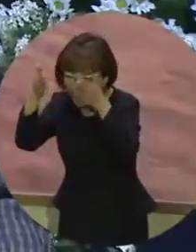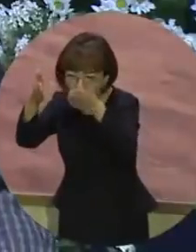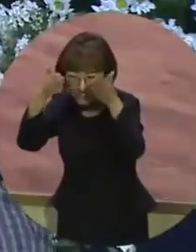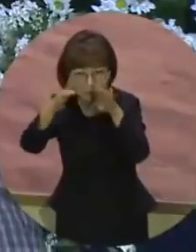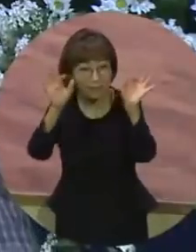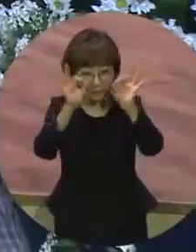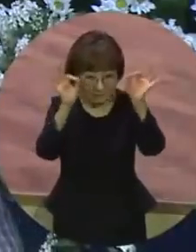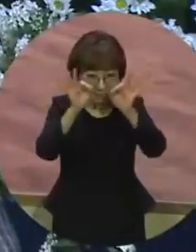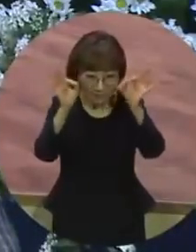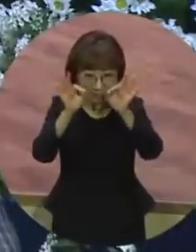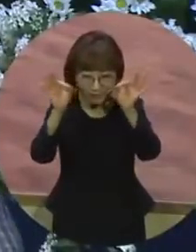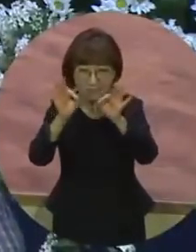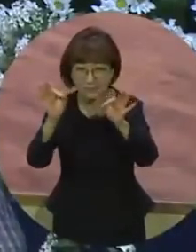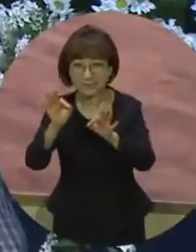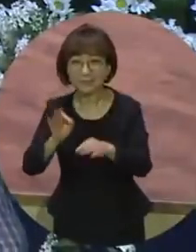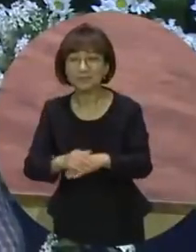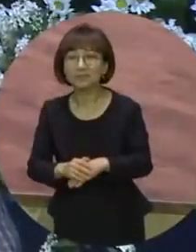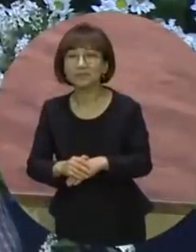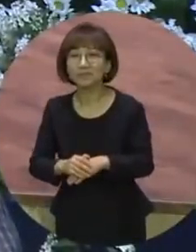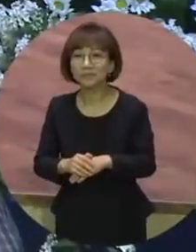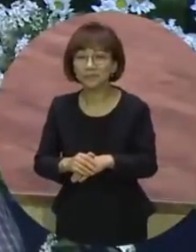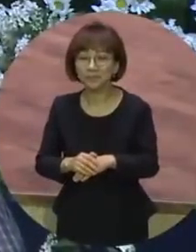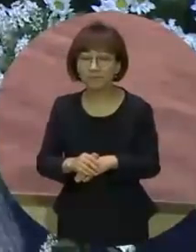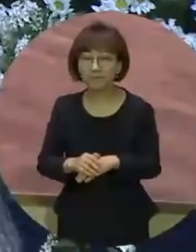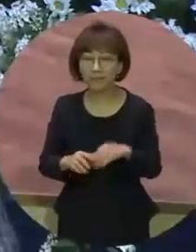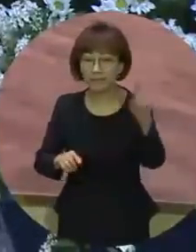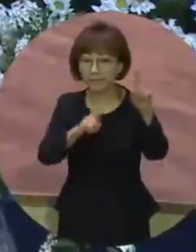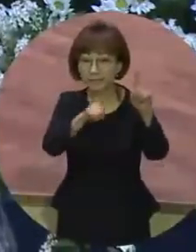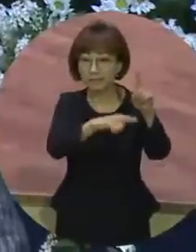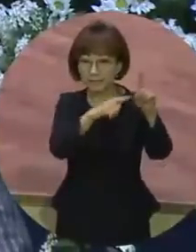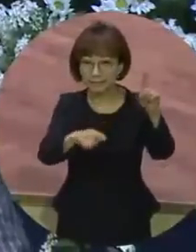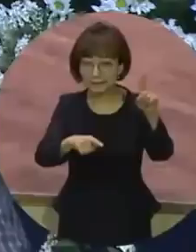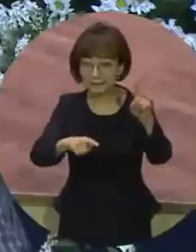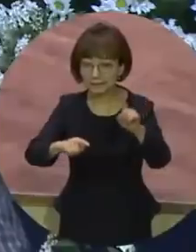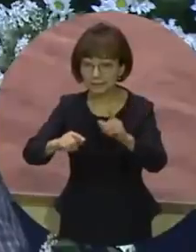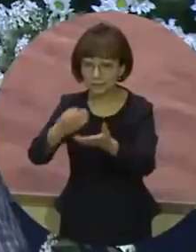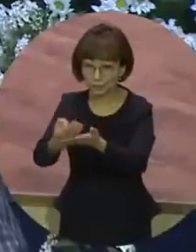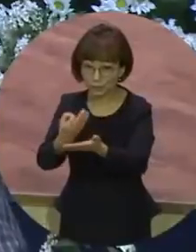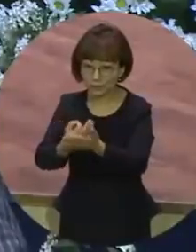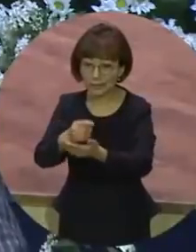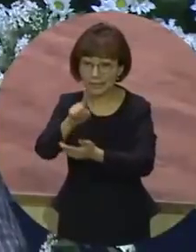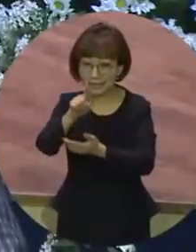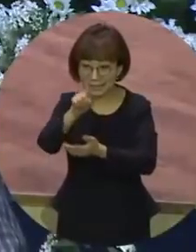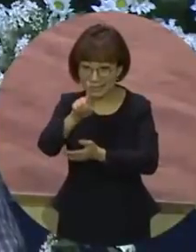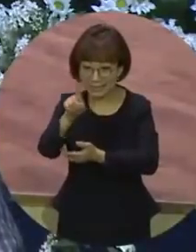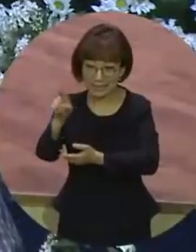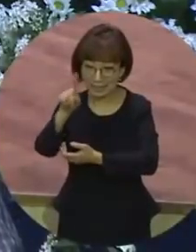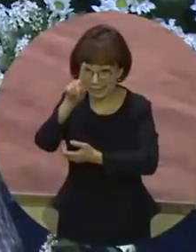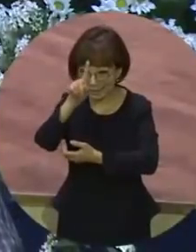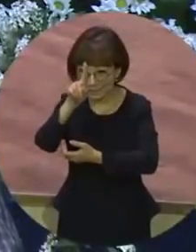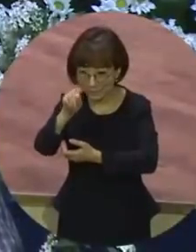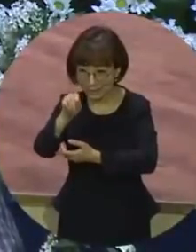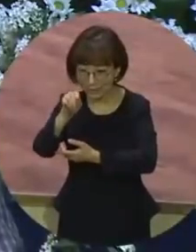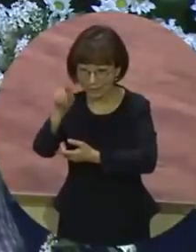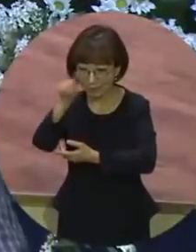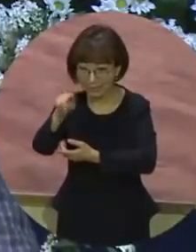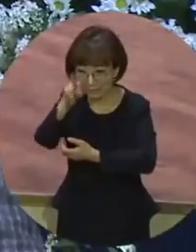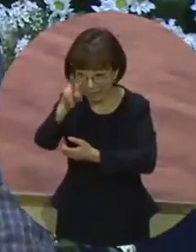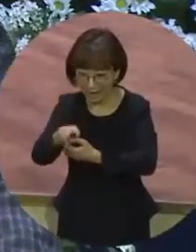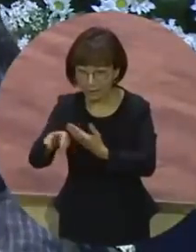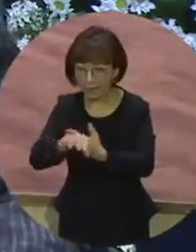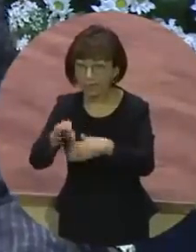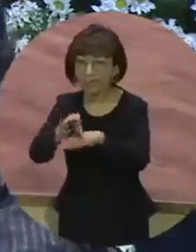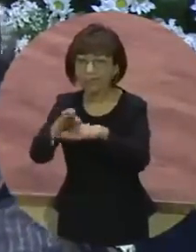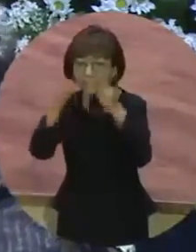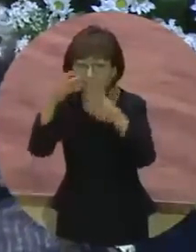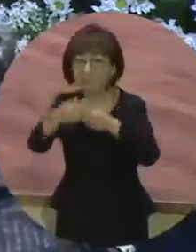자, 이런 이야기 있는데, 1만 달러 시대는 뭐요? 이런 말도 있어요. 차를 바꾼다. 1만 달러. 차를 바꿔. 2만 달러